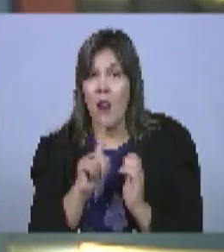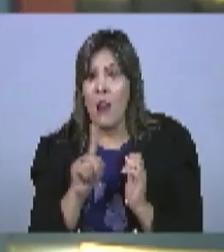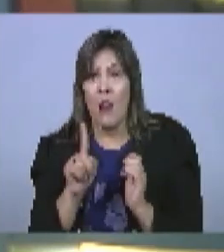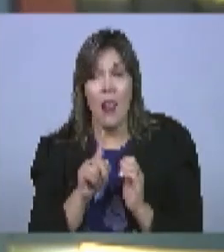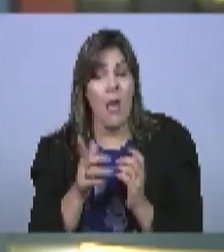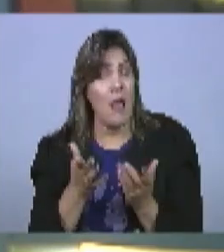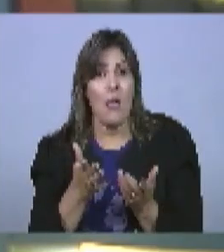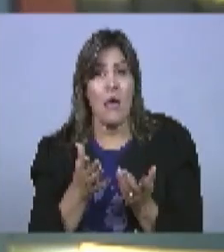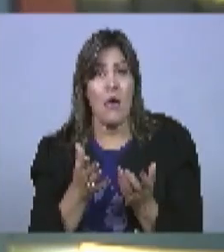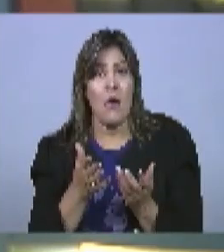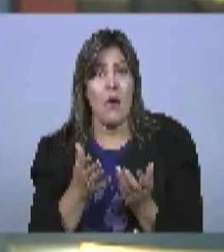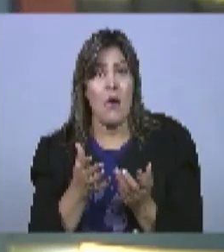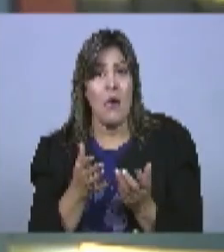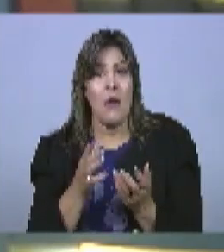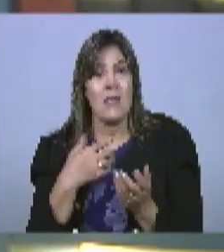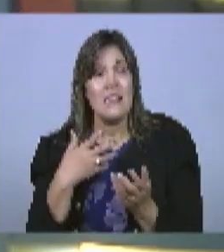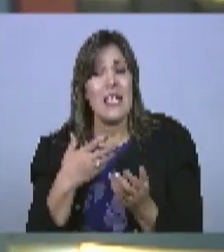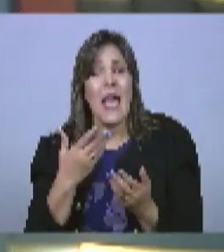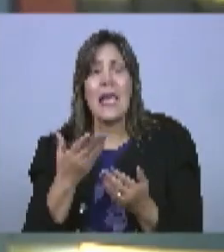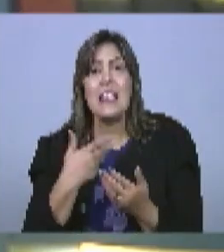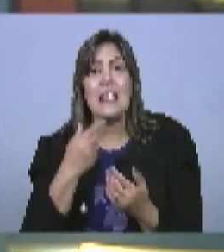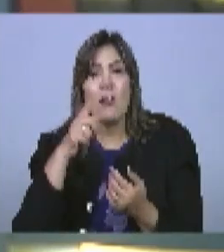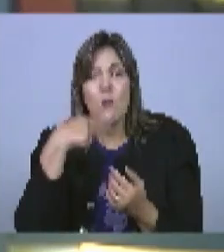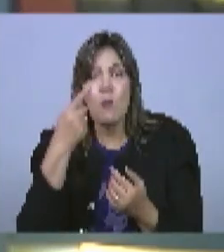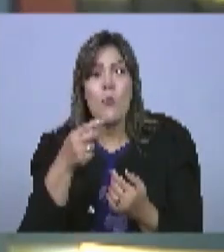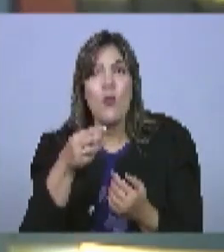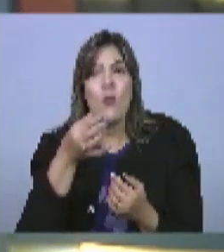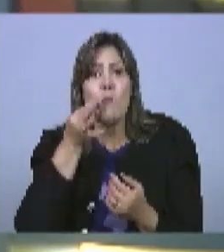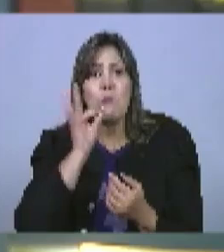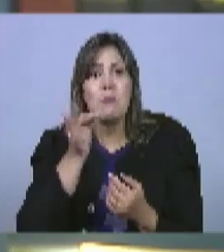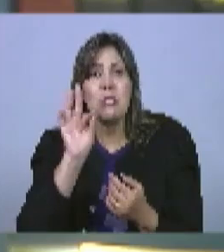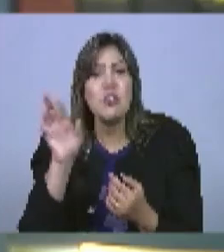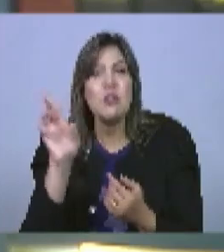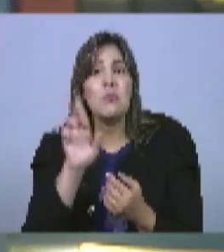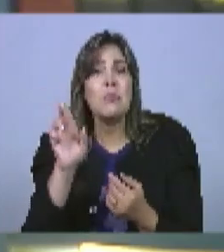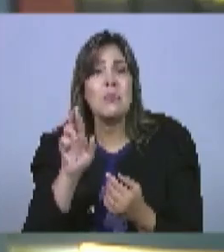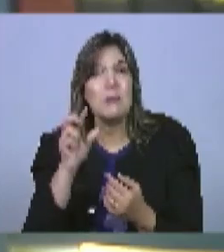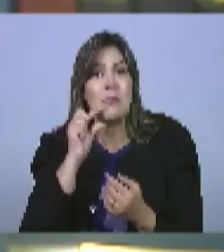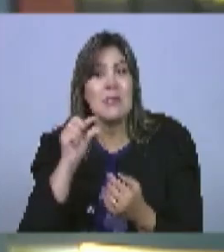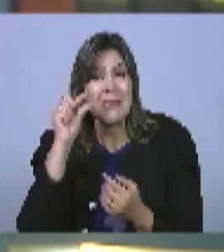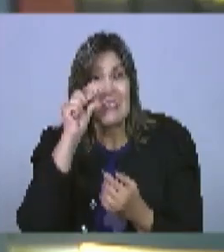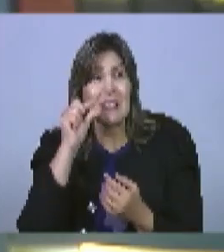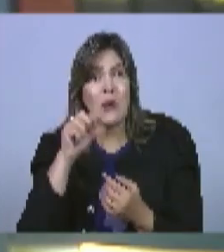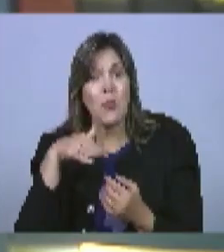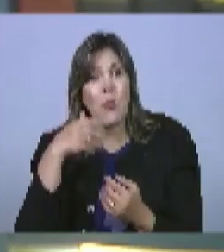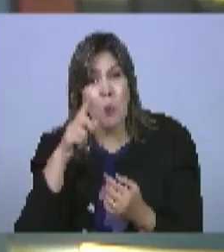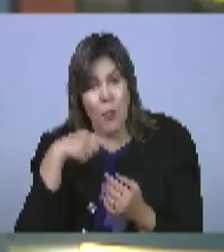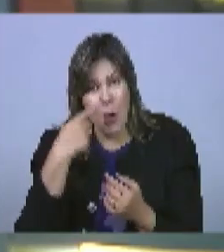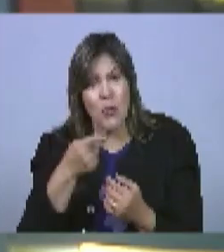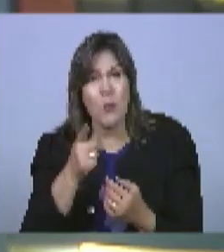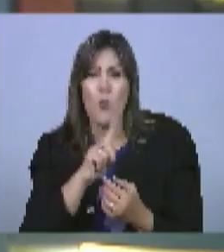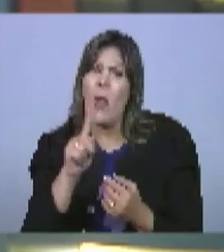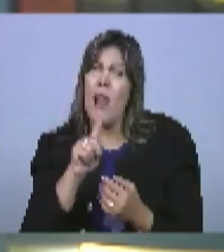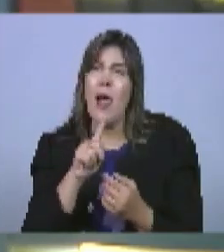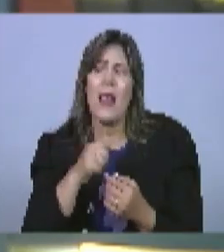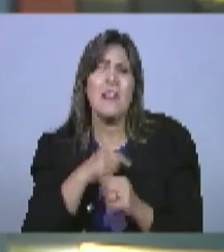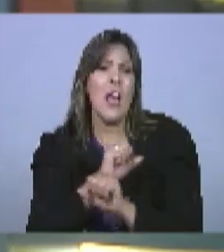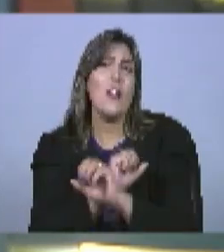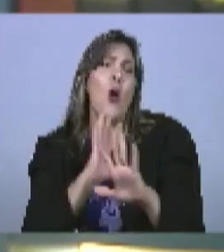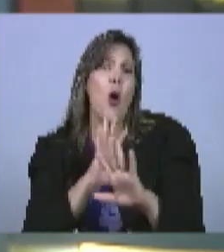للعقيده حريه راي وتعبير ويصبح مناقشه الانحراف الاخلاقي في